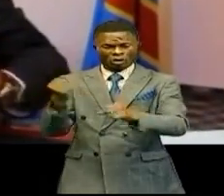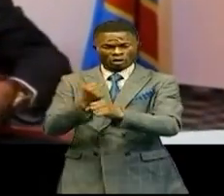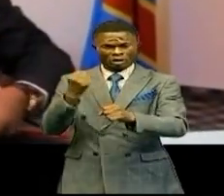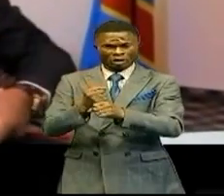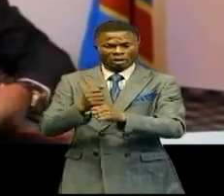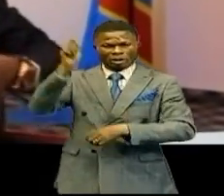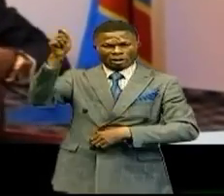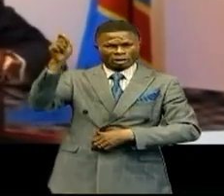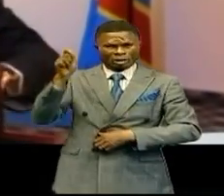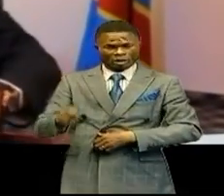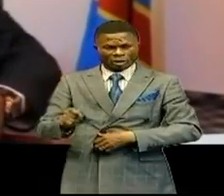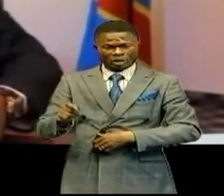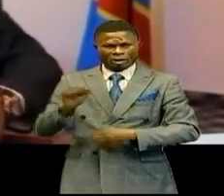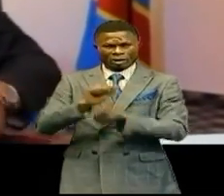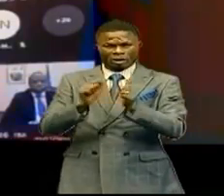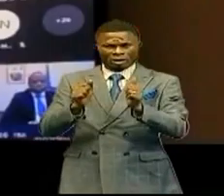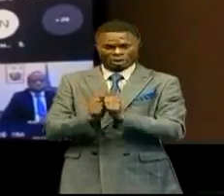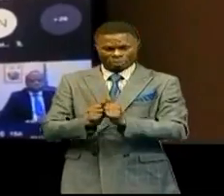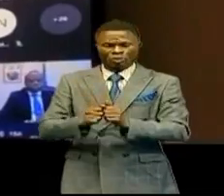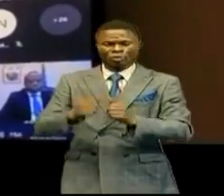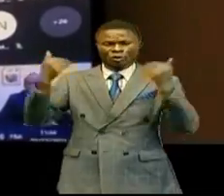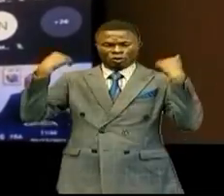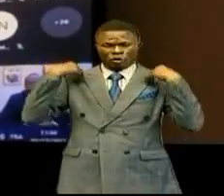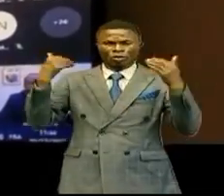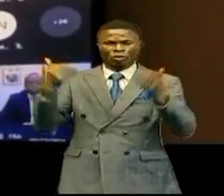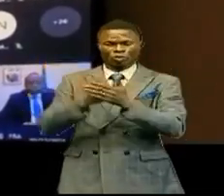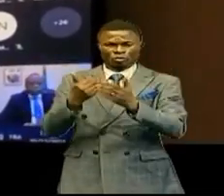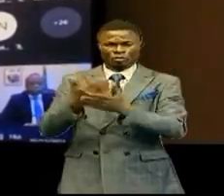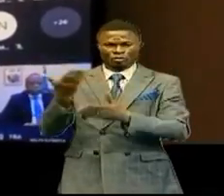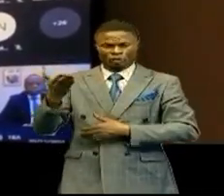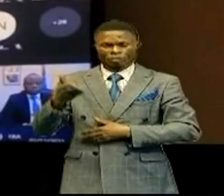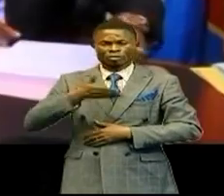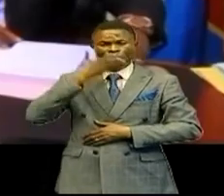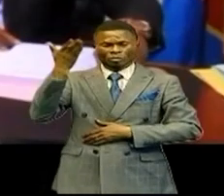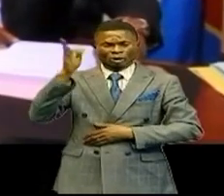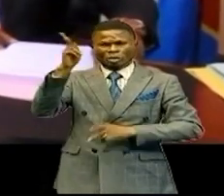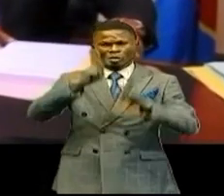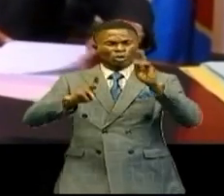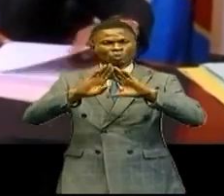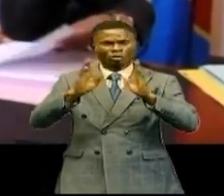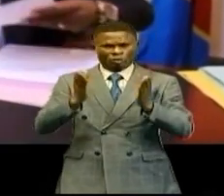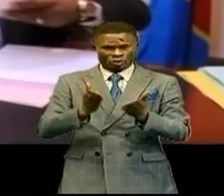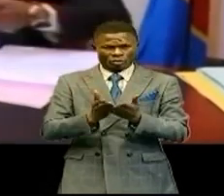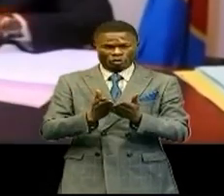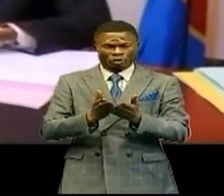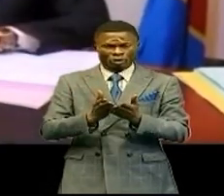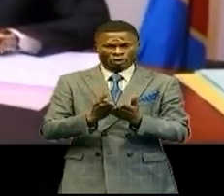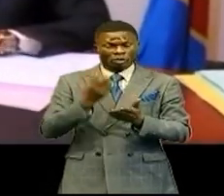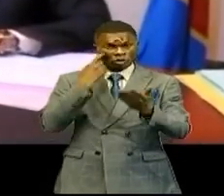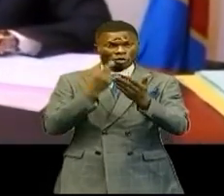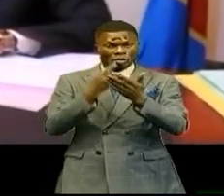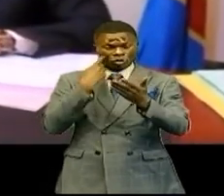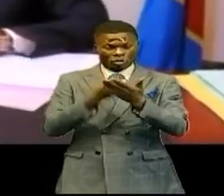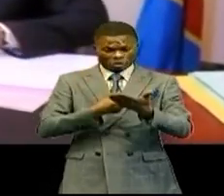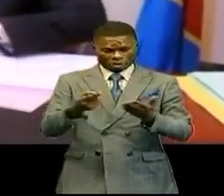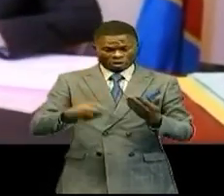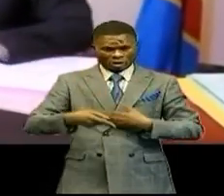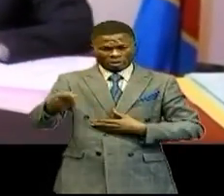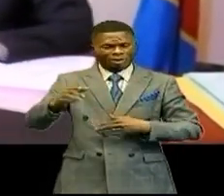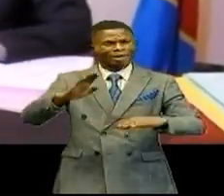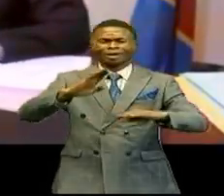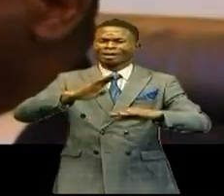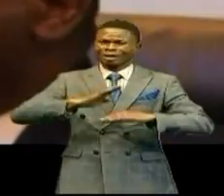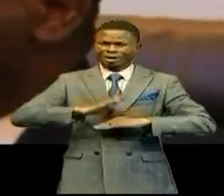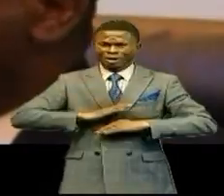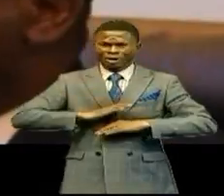opérations militaires dans le cadre de l'état de siège. L'état d'esprit de la population a été marqué cette semaine par la satisfaction